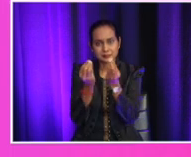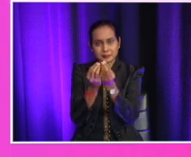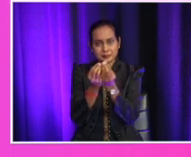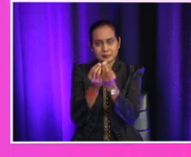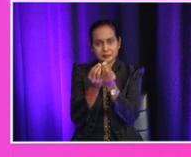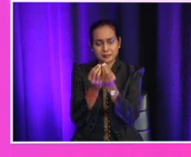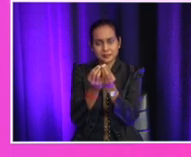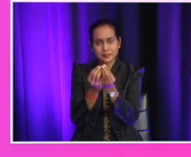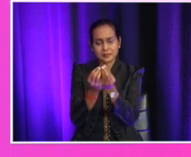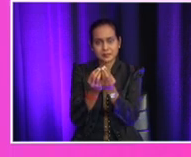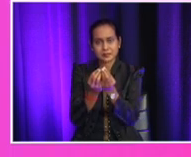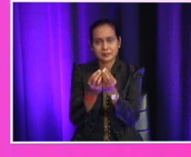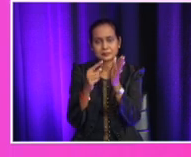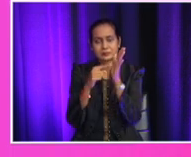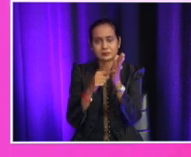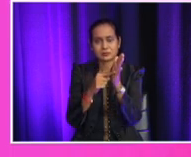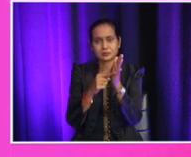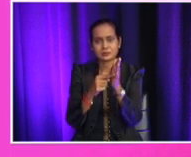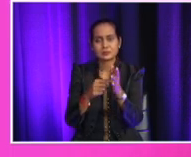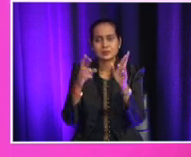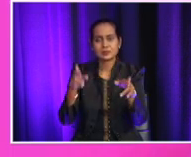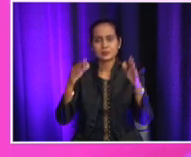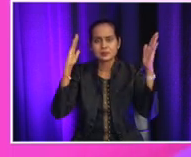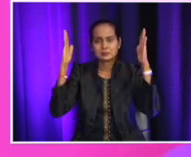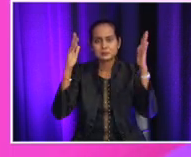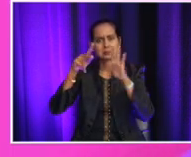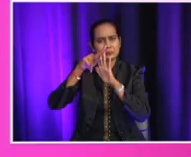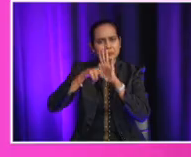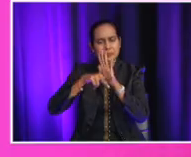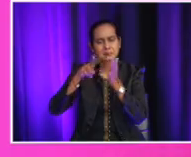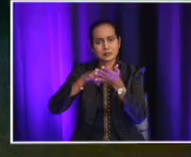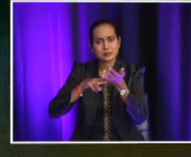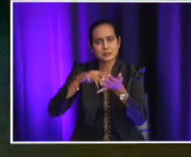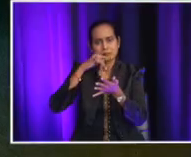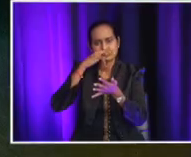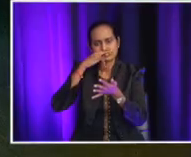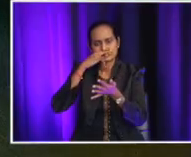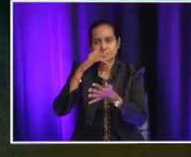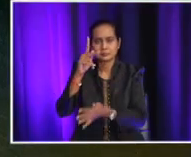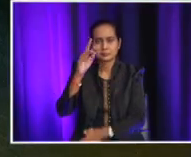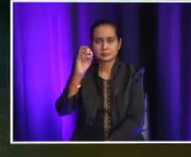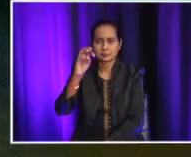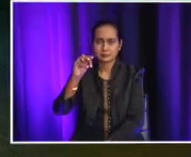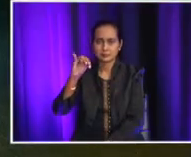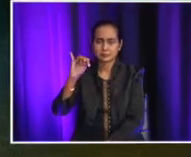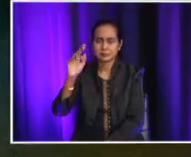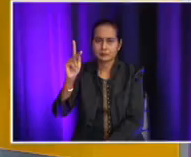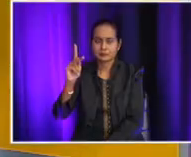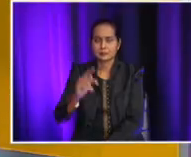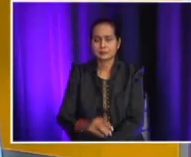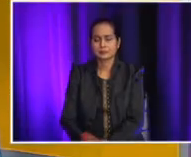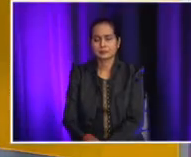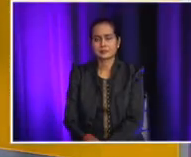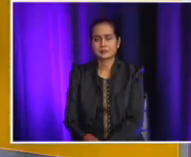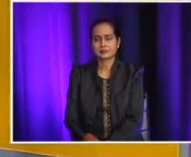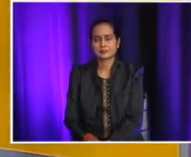itu sebanyak 19 kepulauan 900 saja tuh ya jadi satu